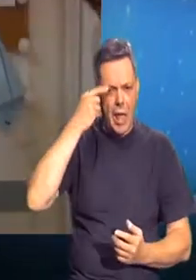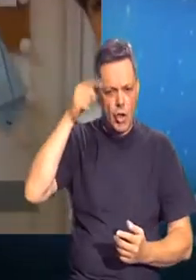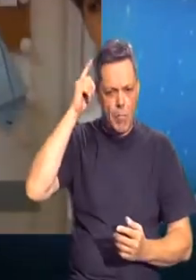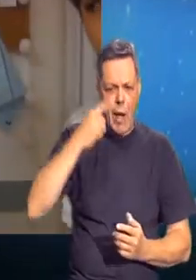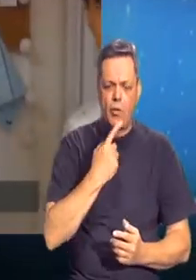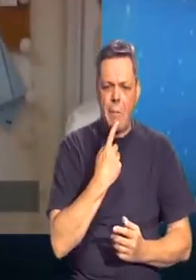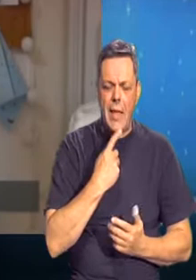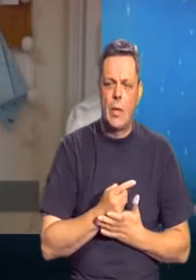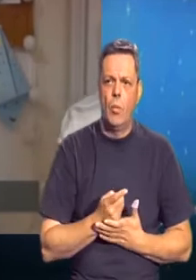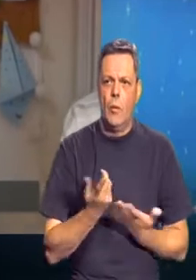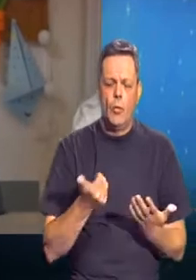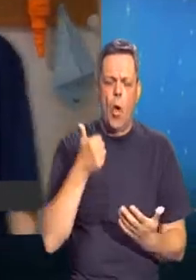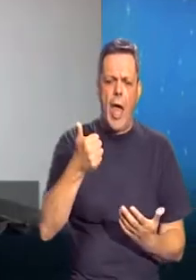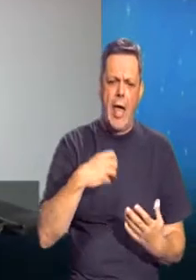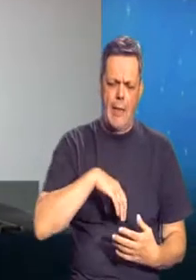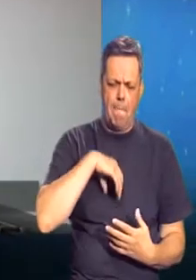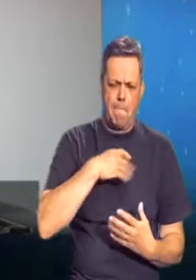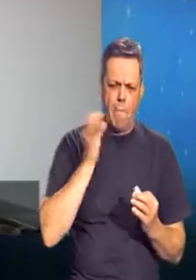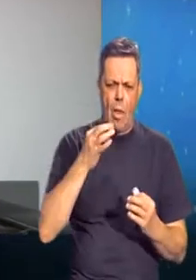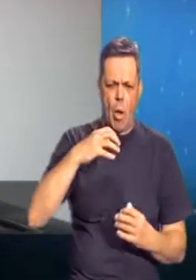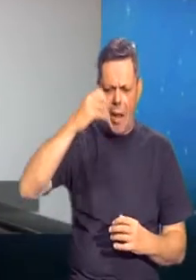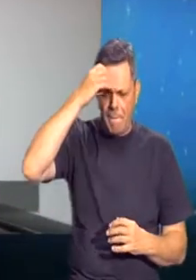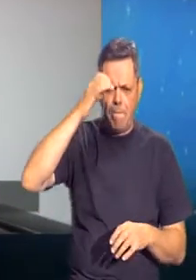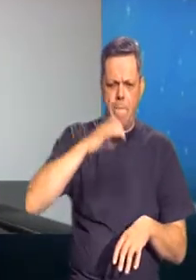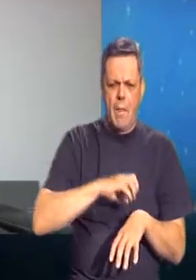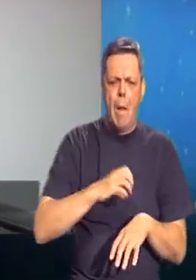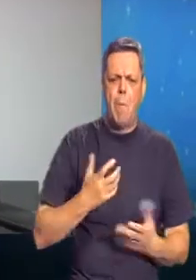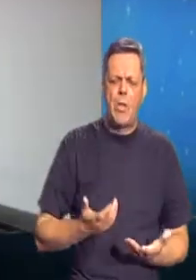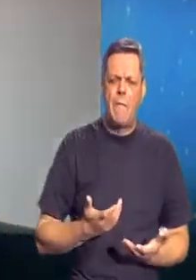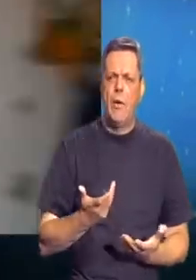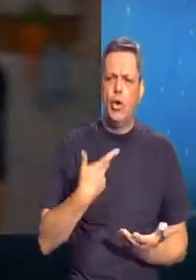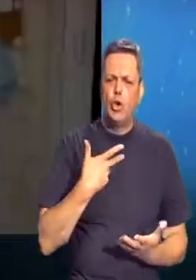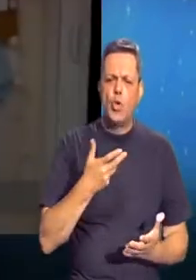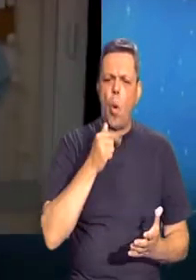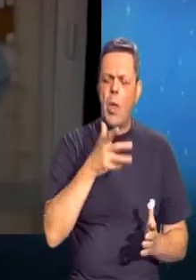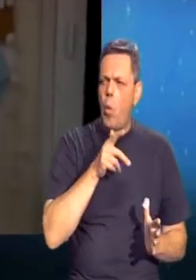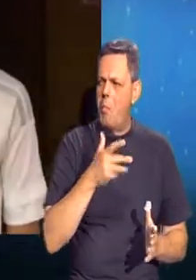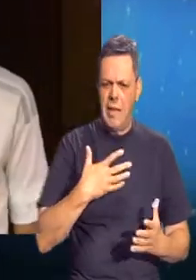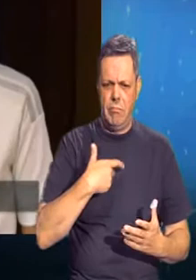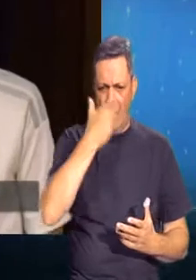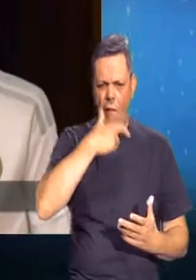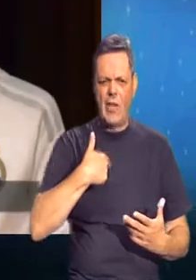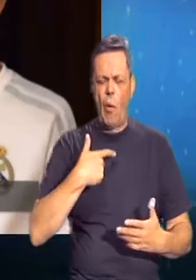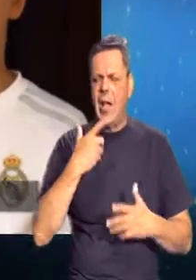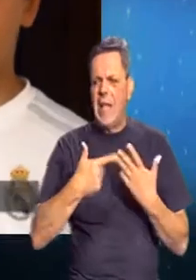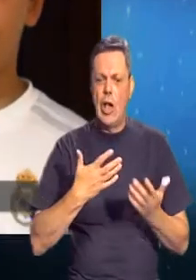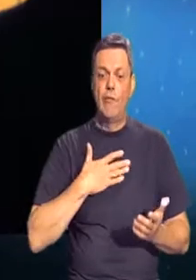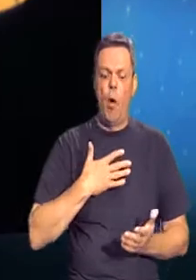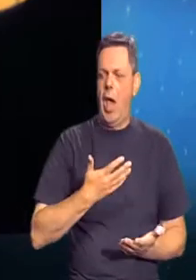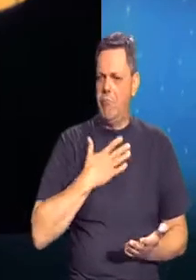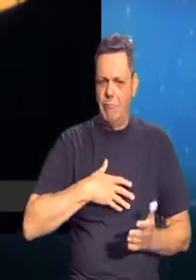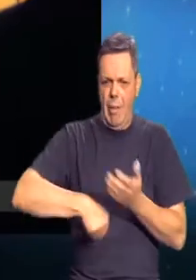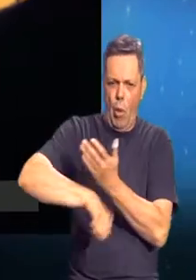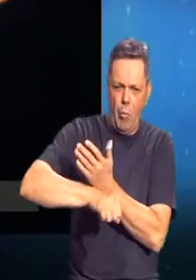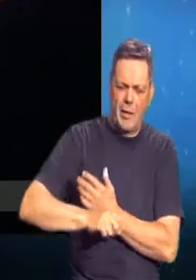španjolskom jeziku. To je jedna izuzetna motivacija što su oni glumili likove iz svoje omiljene serije ili svoje omiljene